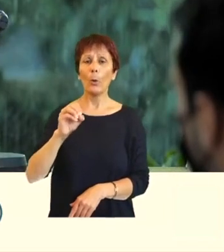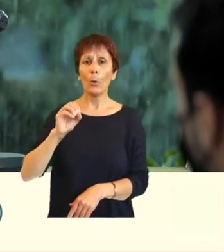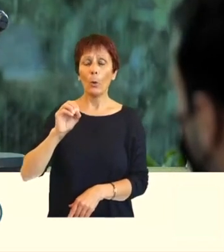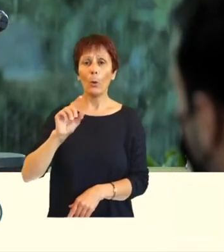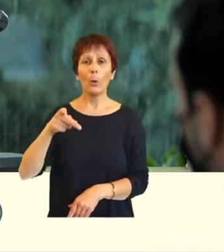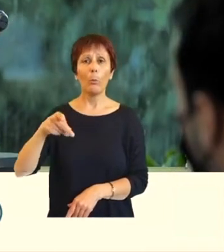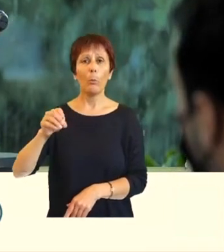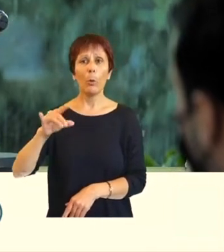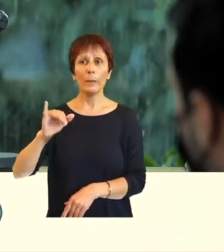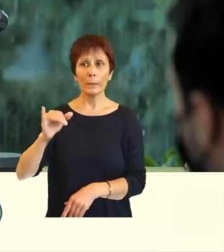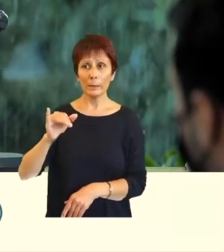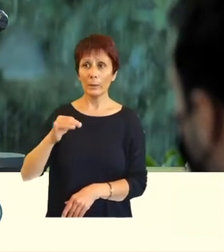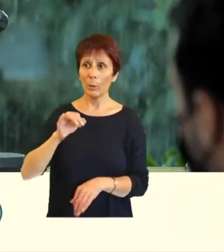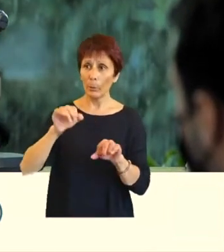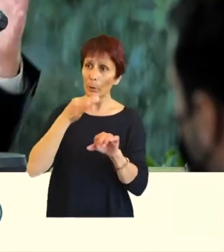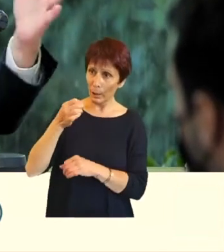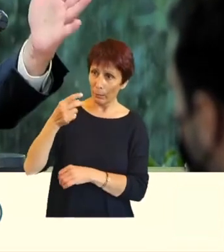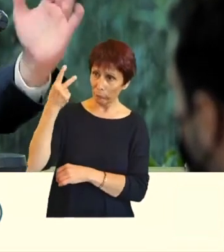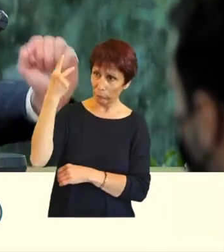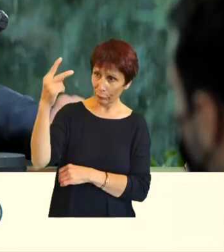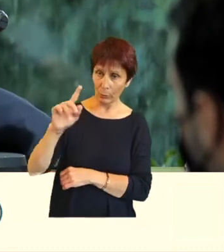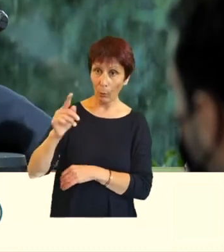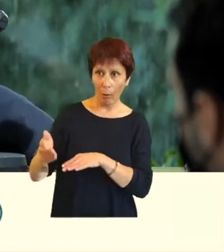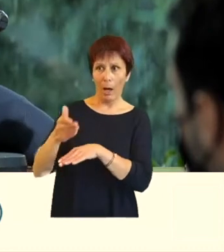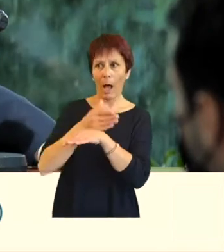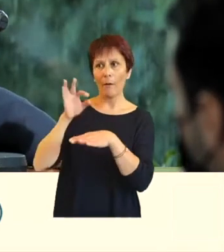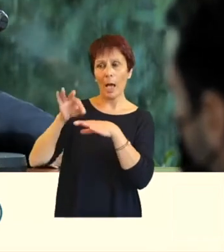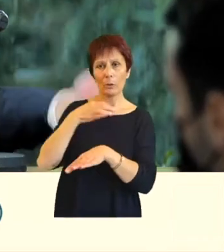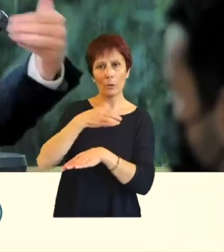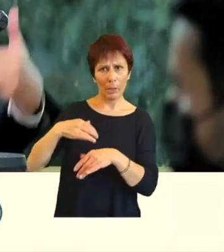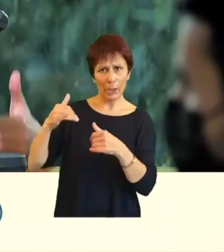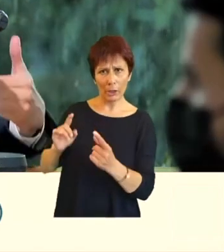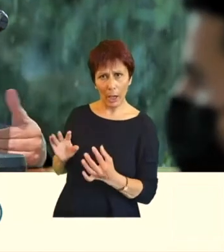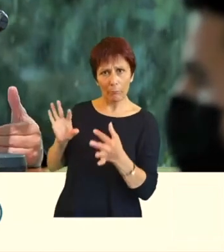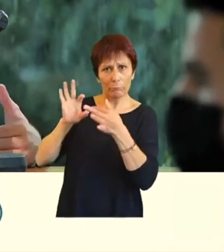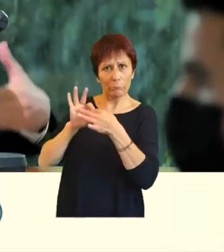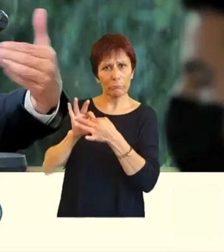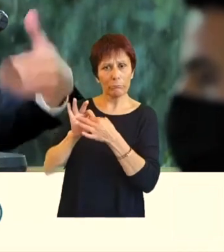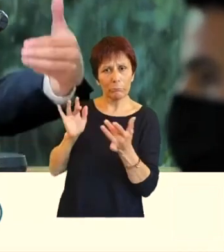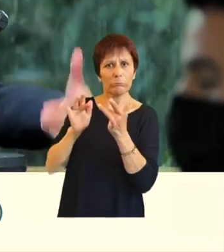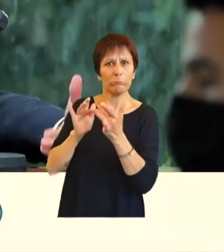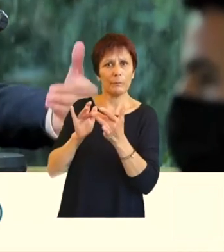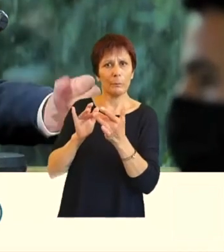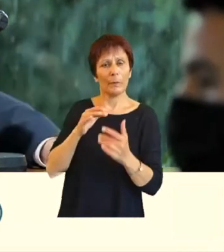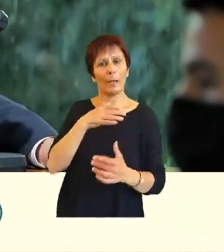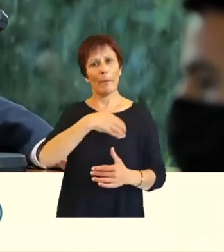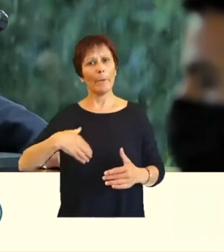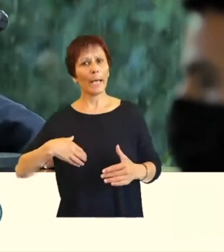voir bien avant les élections municipales, cher monsieur. Voilà. Et que nous avions les uns et les autres décidé, mairie d'arrondissement, d'être